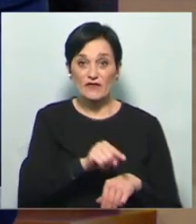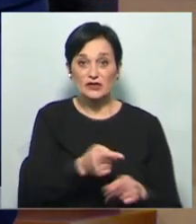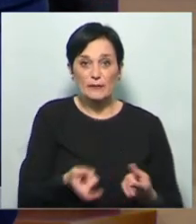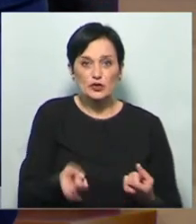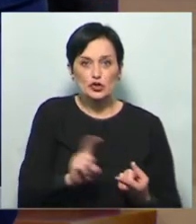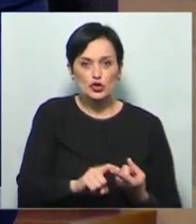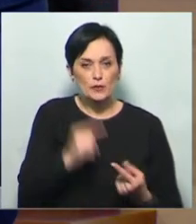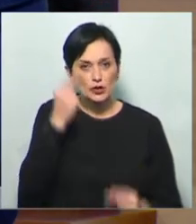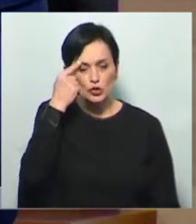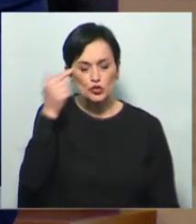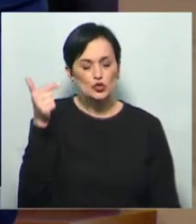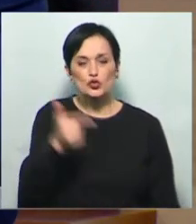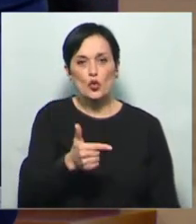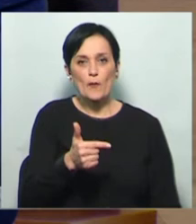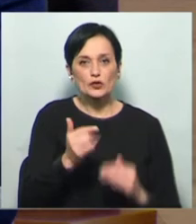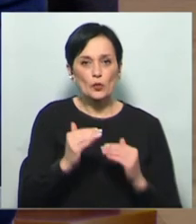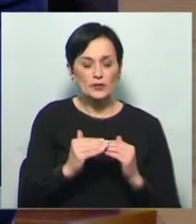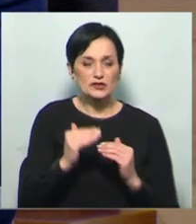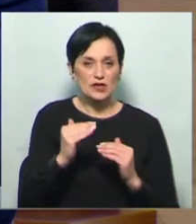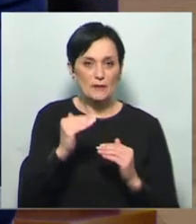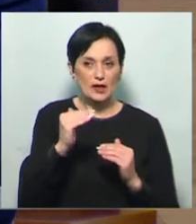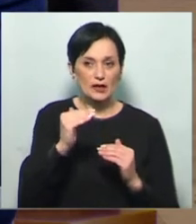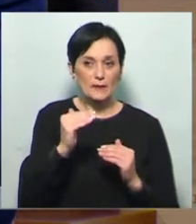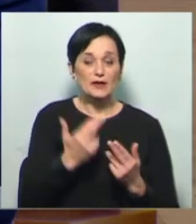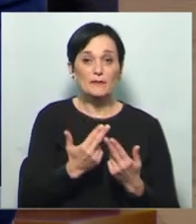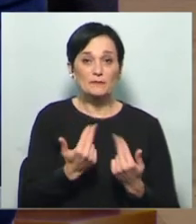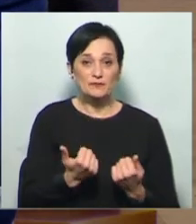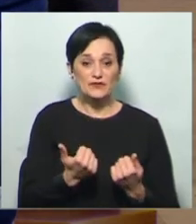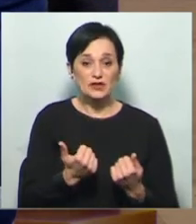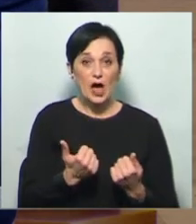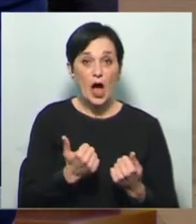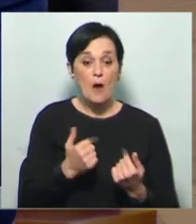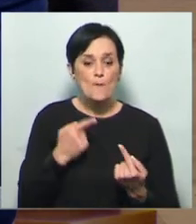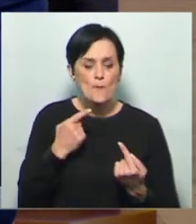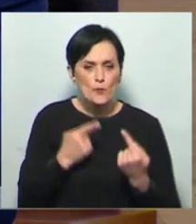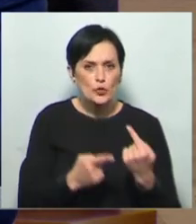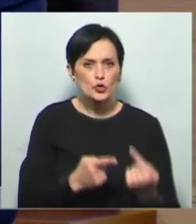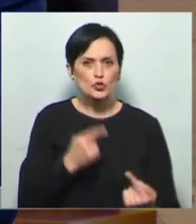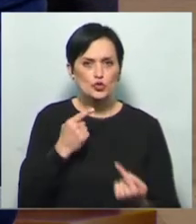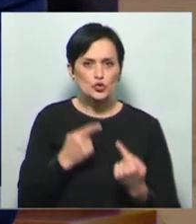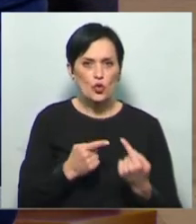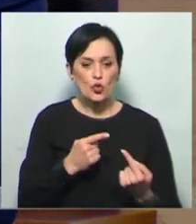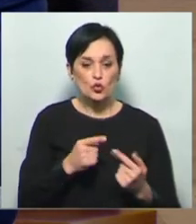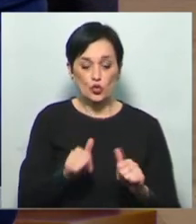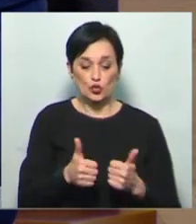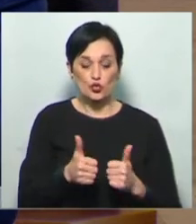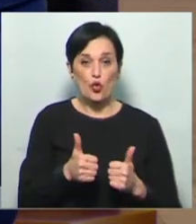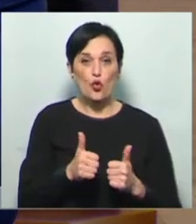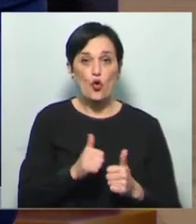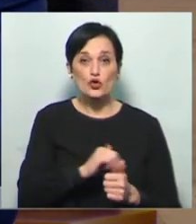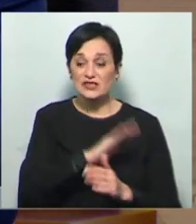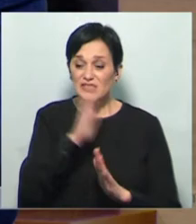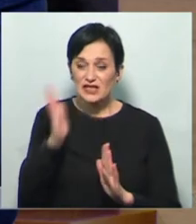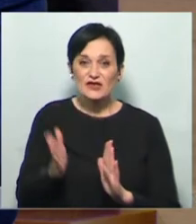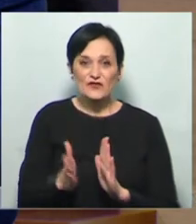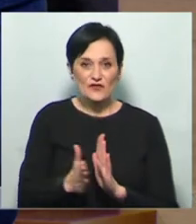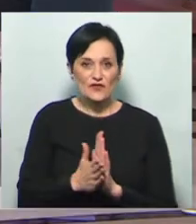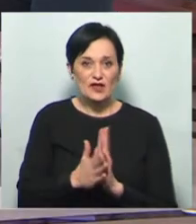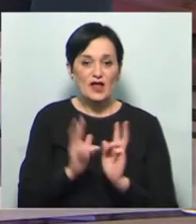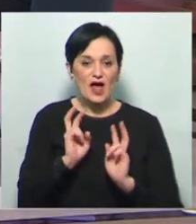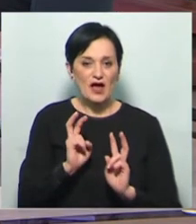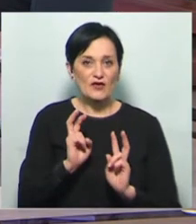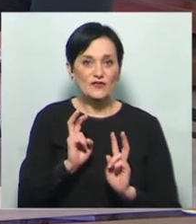შესახებ ცნობადობის ამაღლება და ბრძოლა, როგორც ყველაფერში, ფეიქ